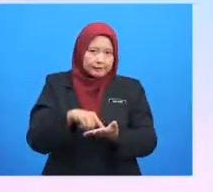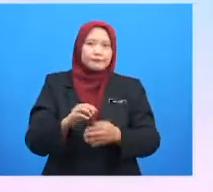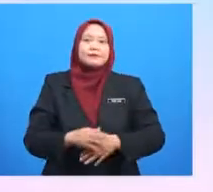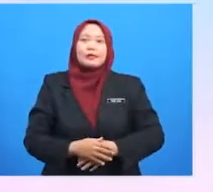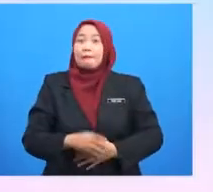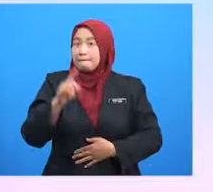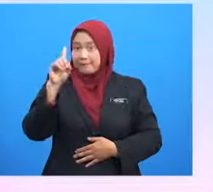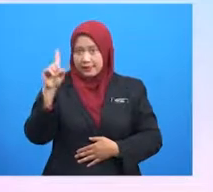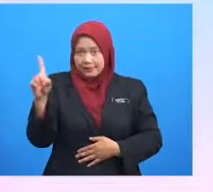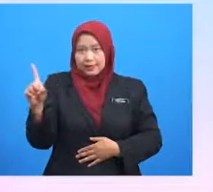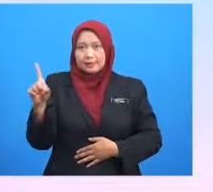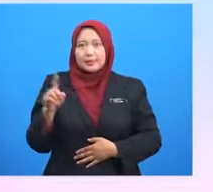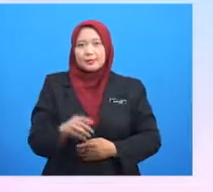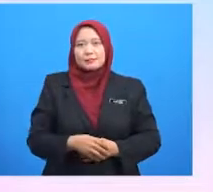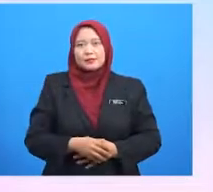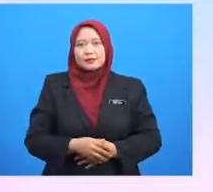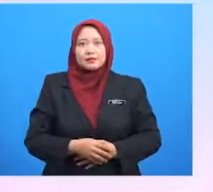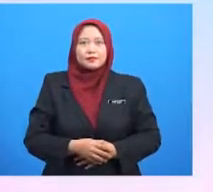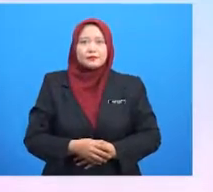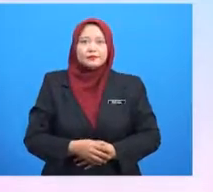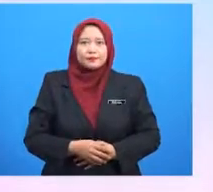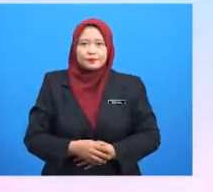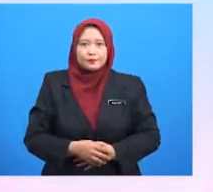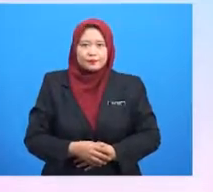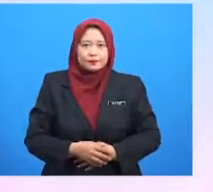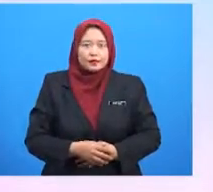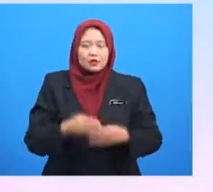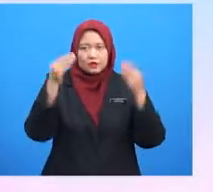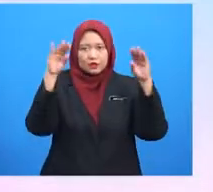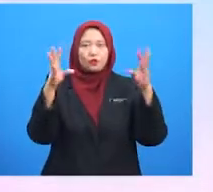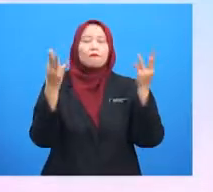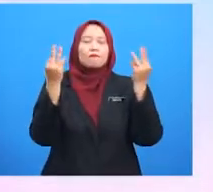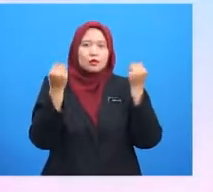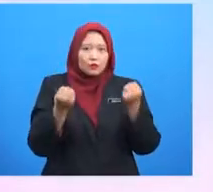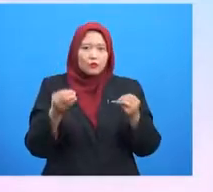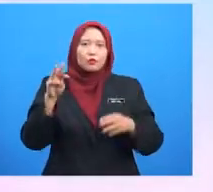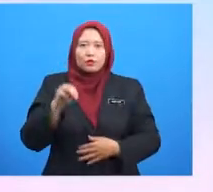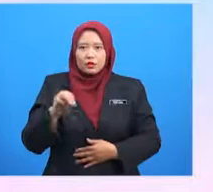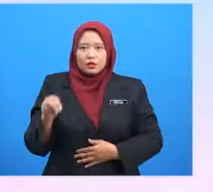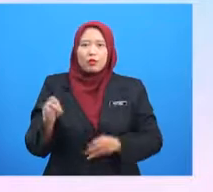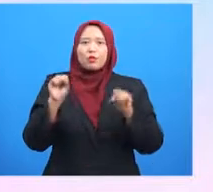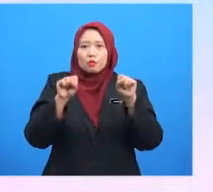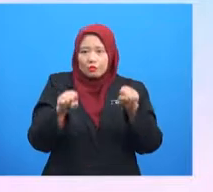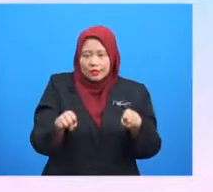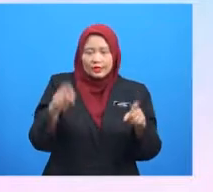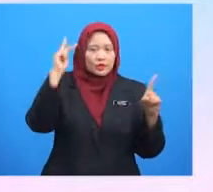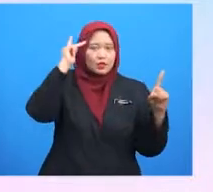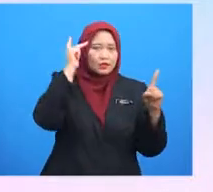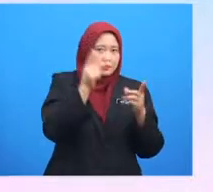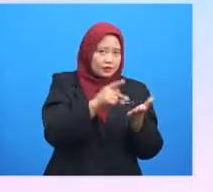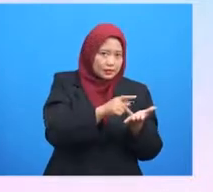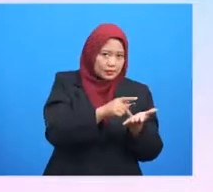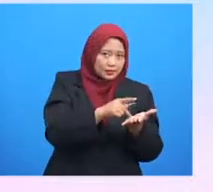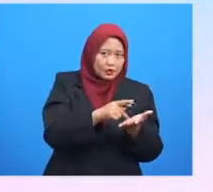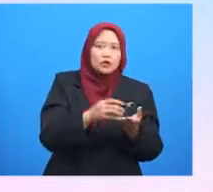Baiklah, objektif pembelajaran kita pada hari ini ialah cikgu nak murid-murid boleh mengenal pasti